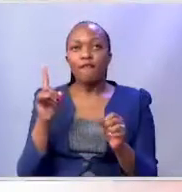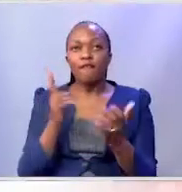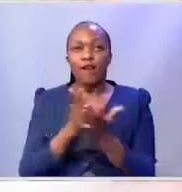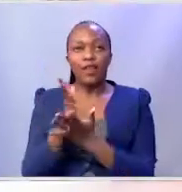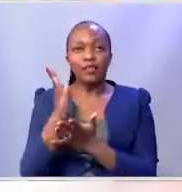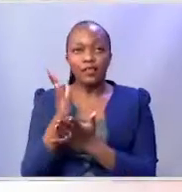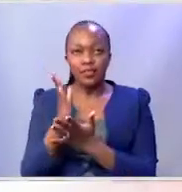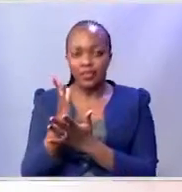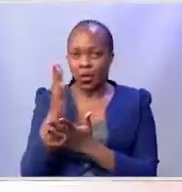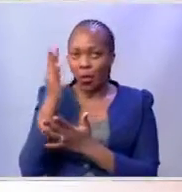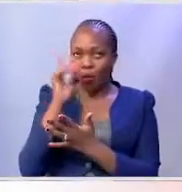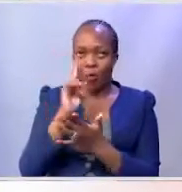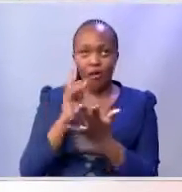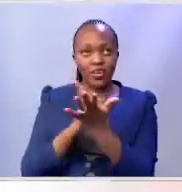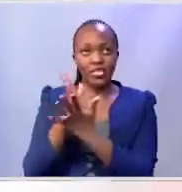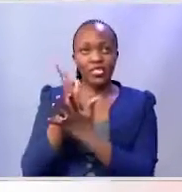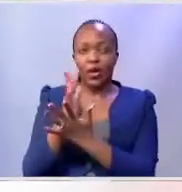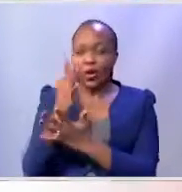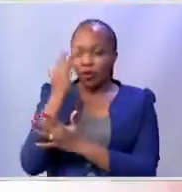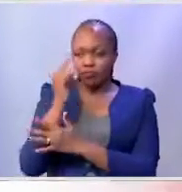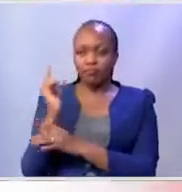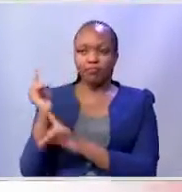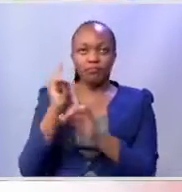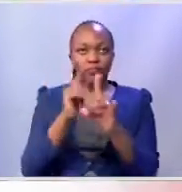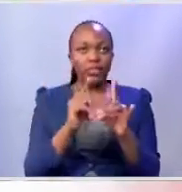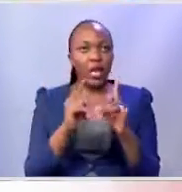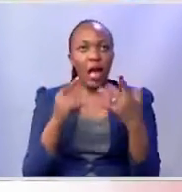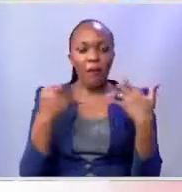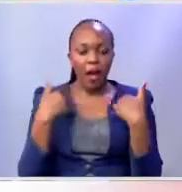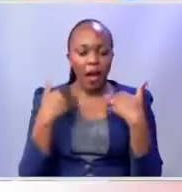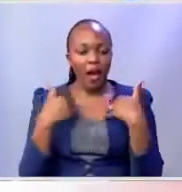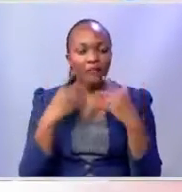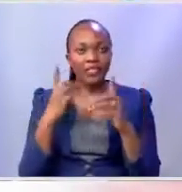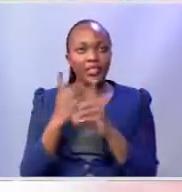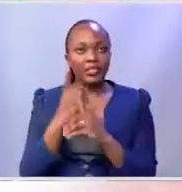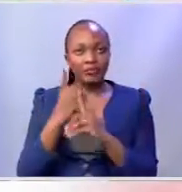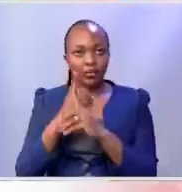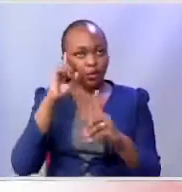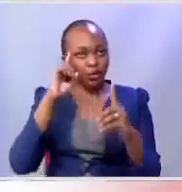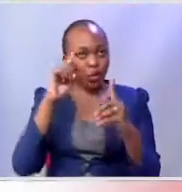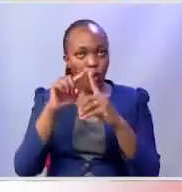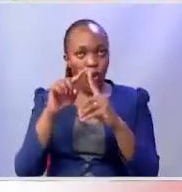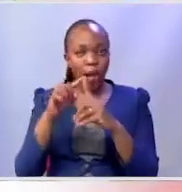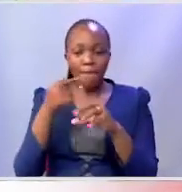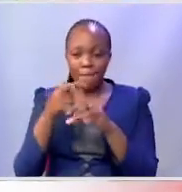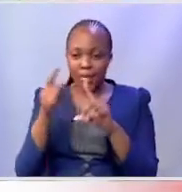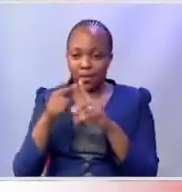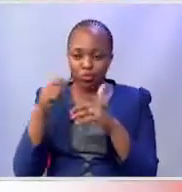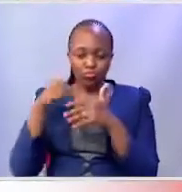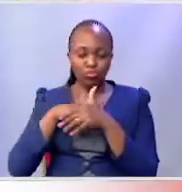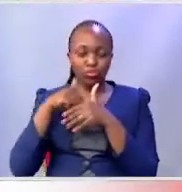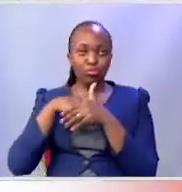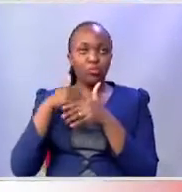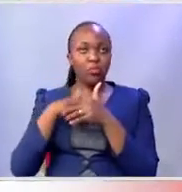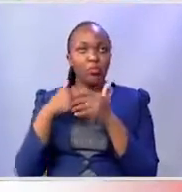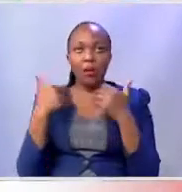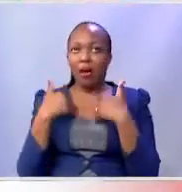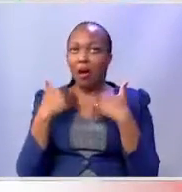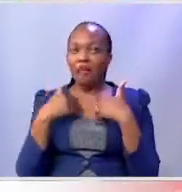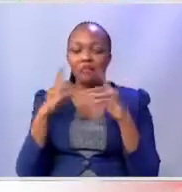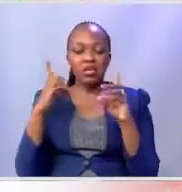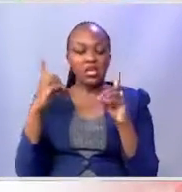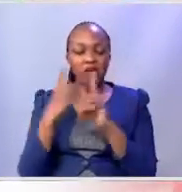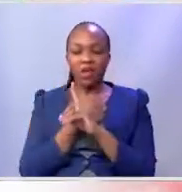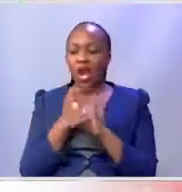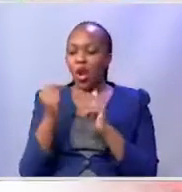wanakuja kwenu wakivalia ngozi ya mbuzi, lakini kule ndani ni umbwa